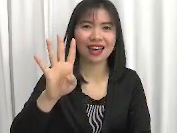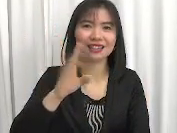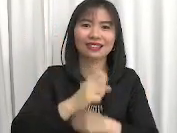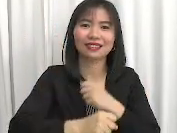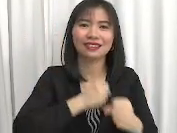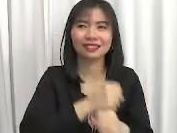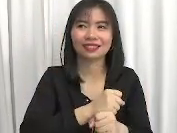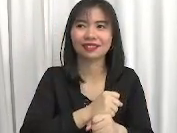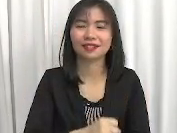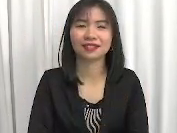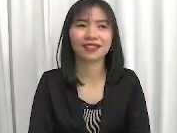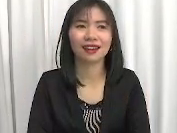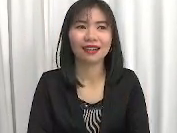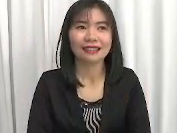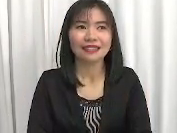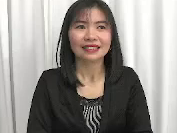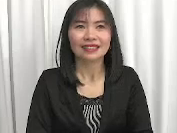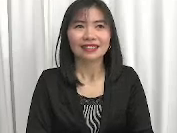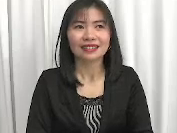Yung pagkakaalala ko.